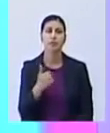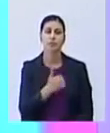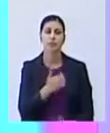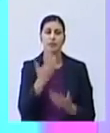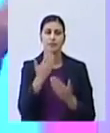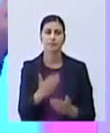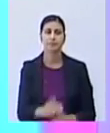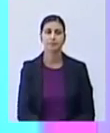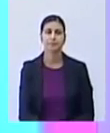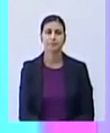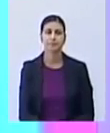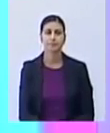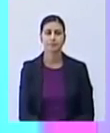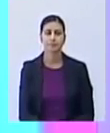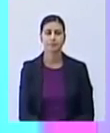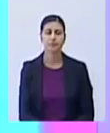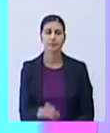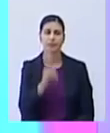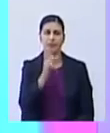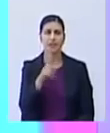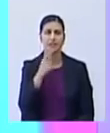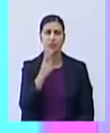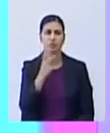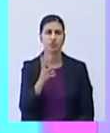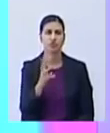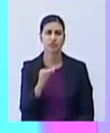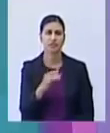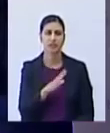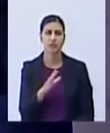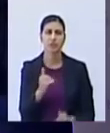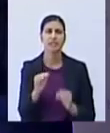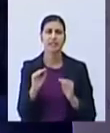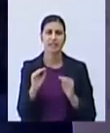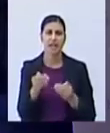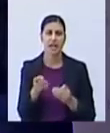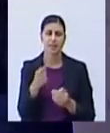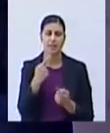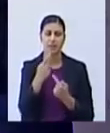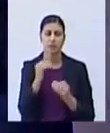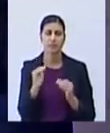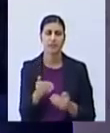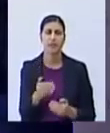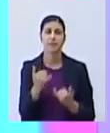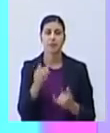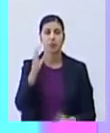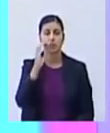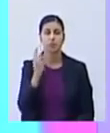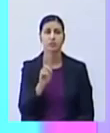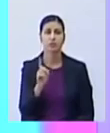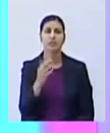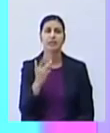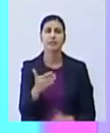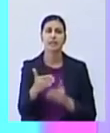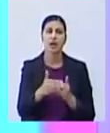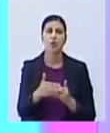ეს უბრალოდ ეს არ მეც ამას საუბრის შანსი დღევანდელ განაცემაში ნაკლებად ყოველ შემთხვევაში ბატონ თემური თქვენ მოგისმენთ და გეტყვით რამდენად